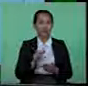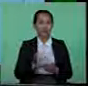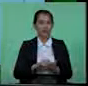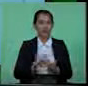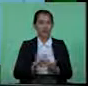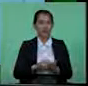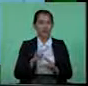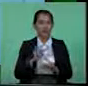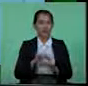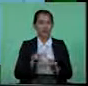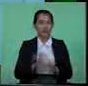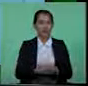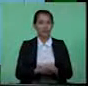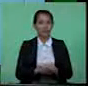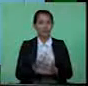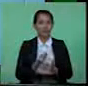7872 ga teng.